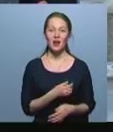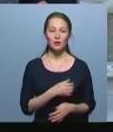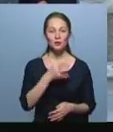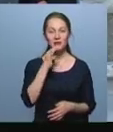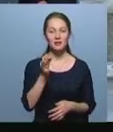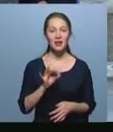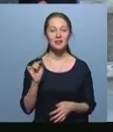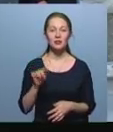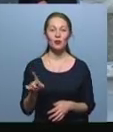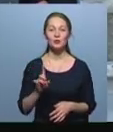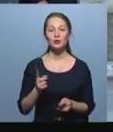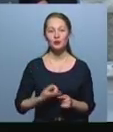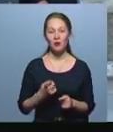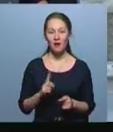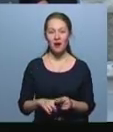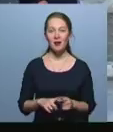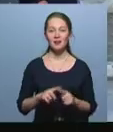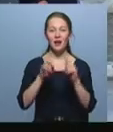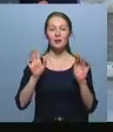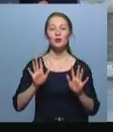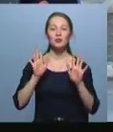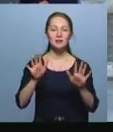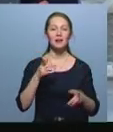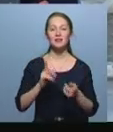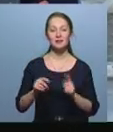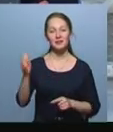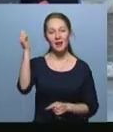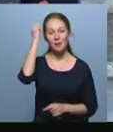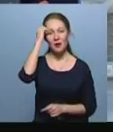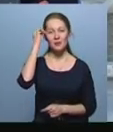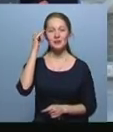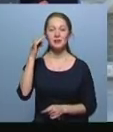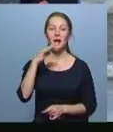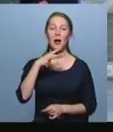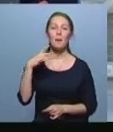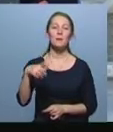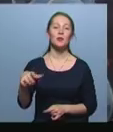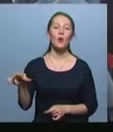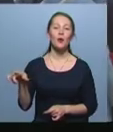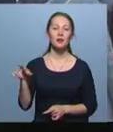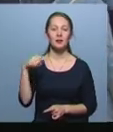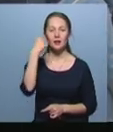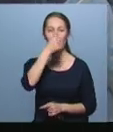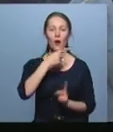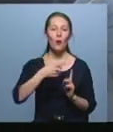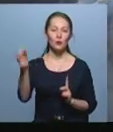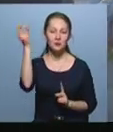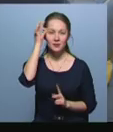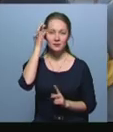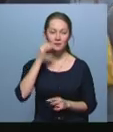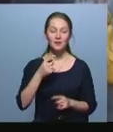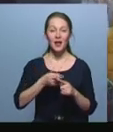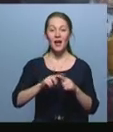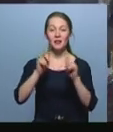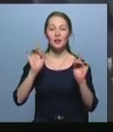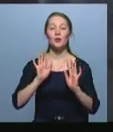том, что эта доска, она истинная память и на многие-многие годы. Мемориальная доска